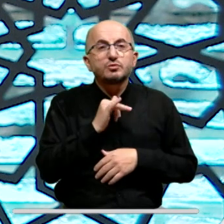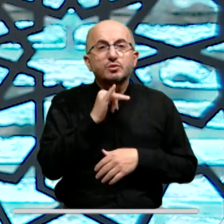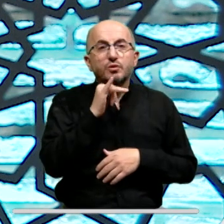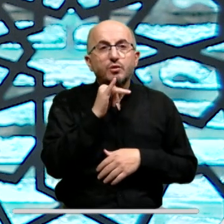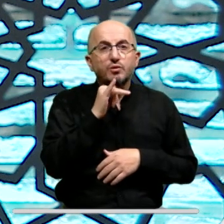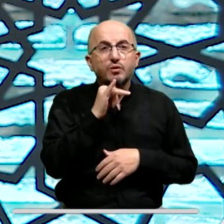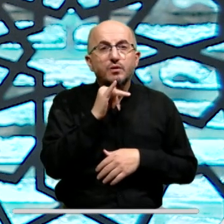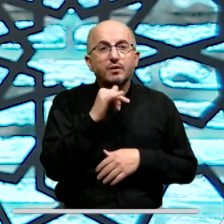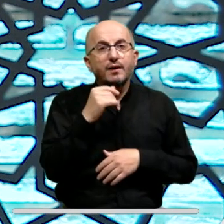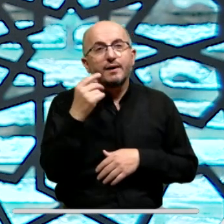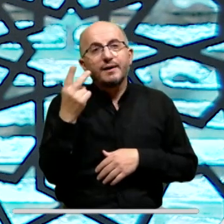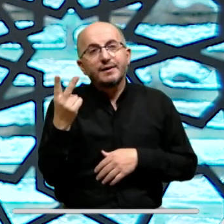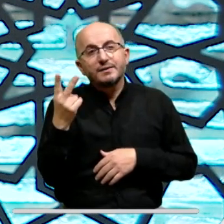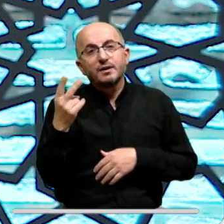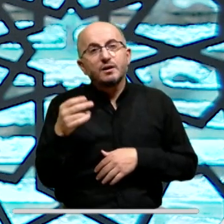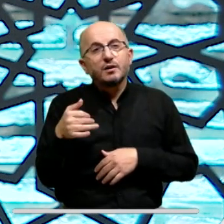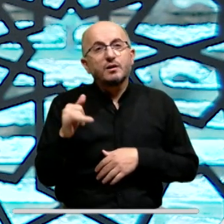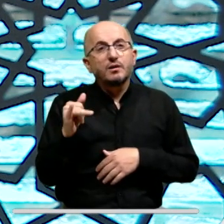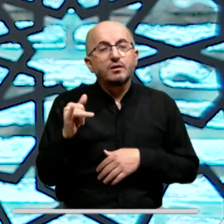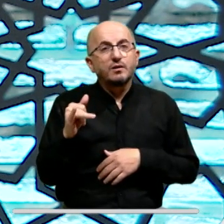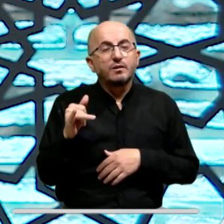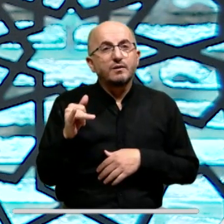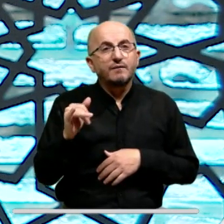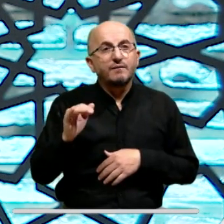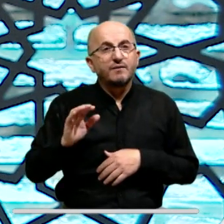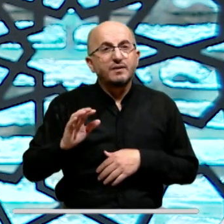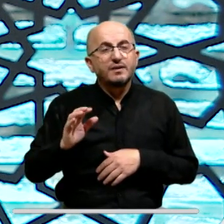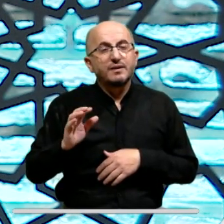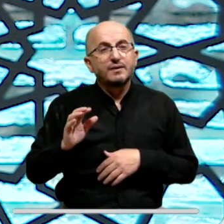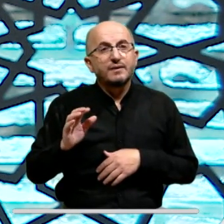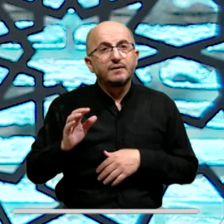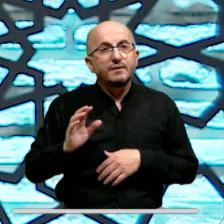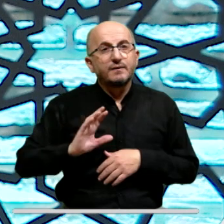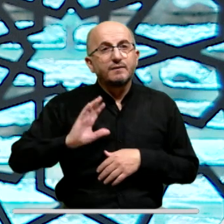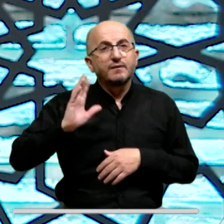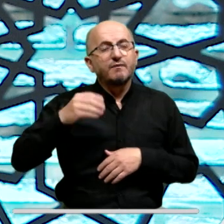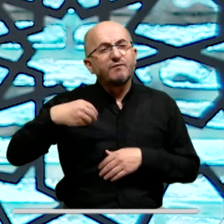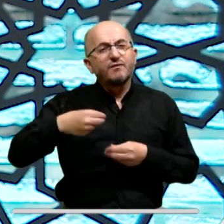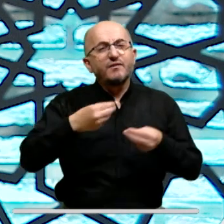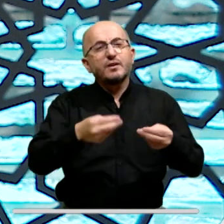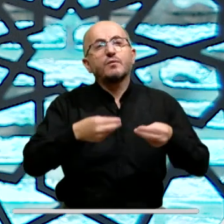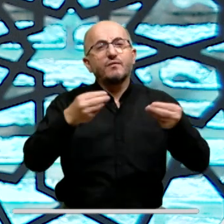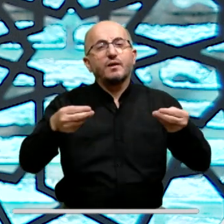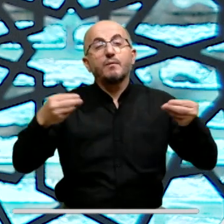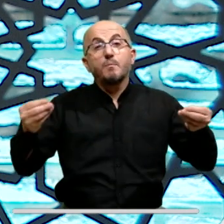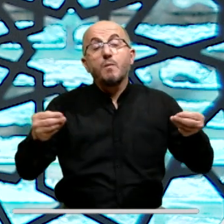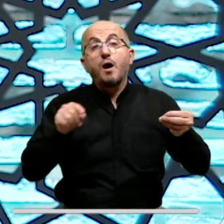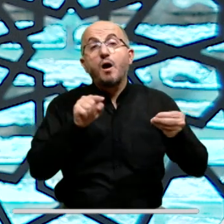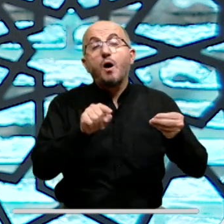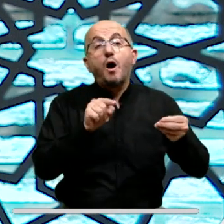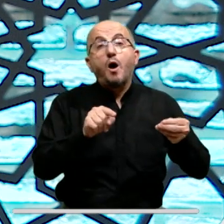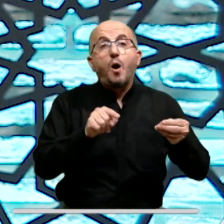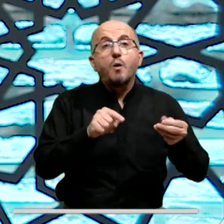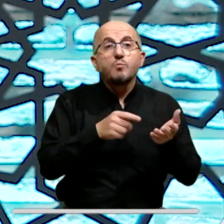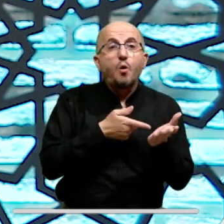bal verdiği, yani böyle durumu zayıf olanlara 1 kilo fazla veriyorum veya böyle şey olanlara veriyorum. Öşür demiyorum. Acaba bu öşür öyle geçiyor